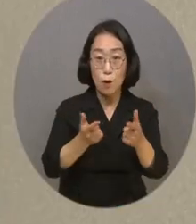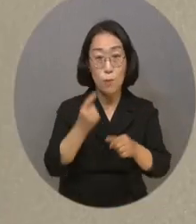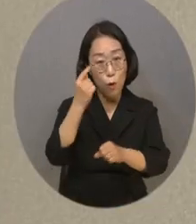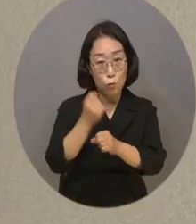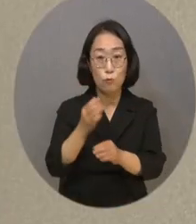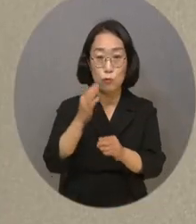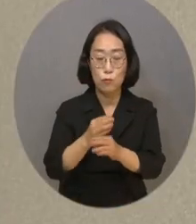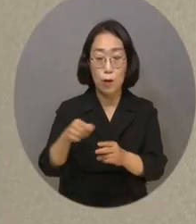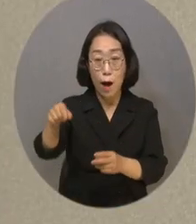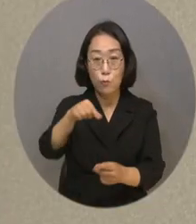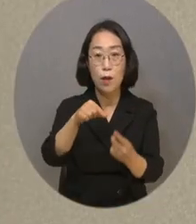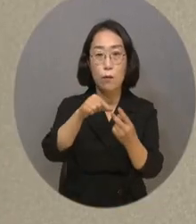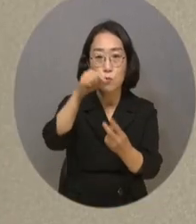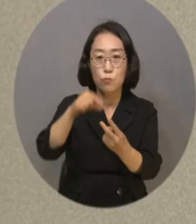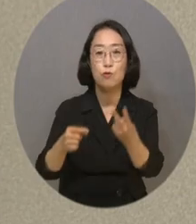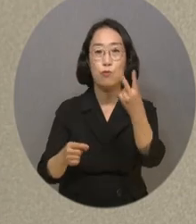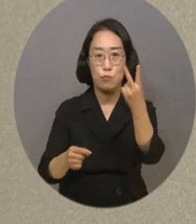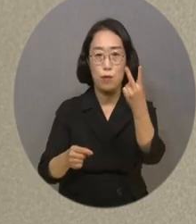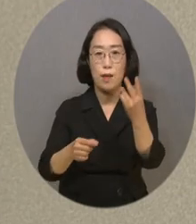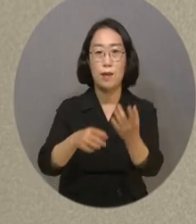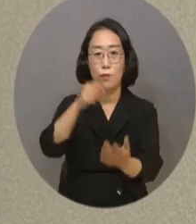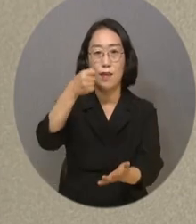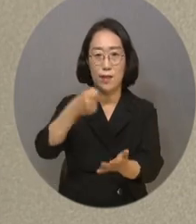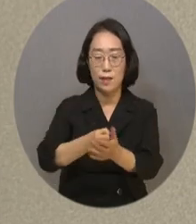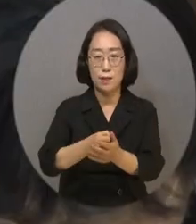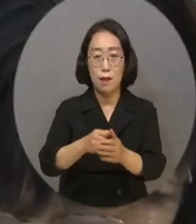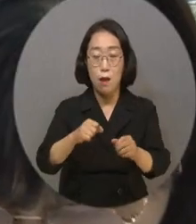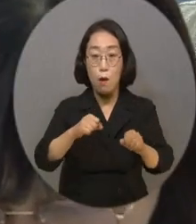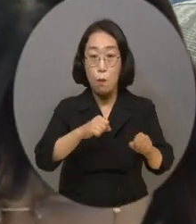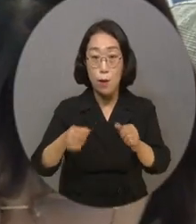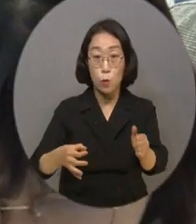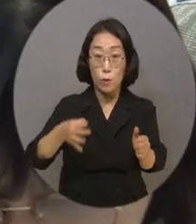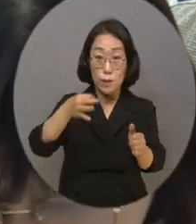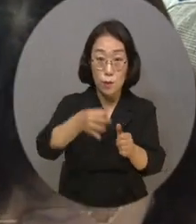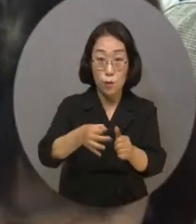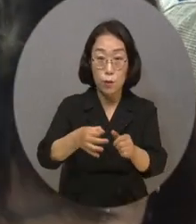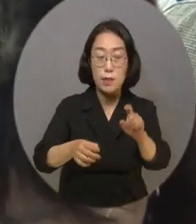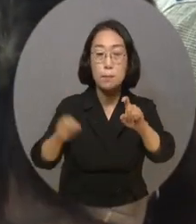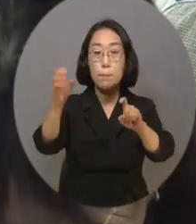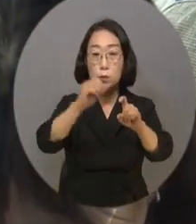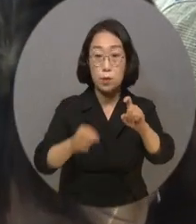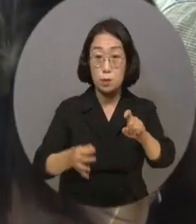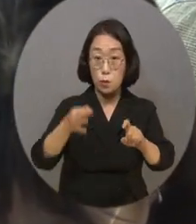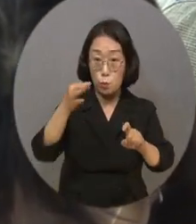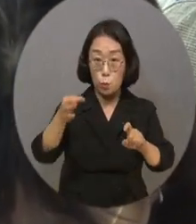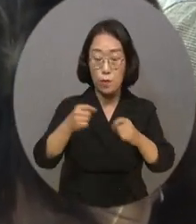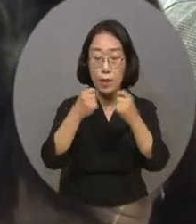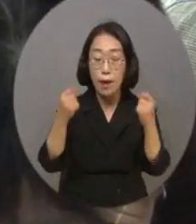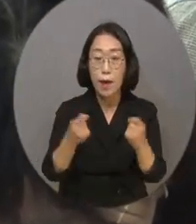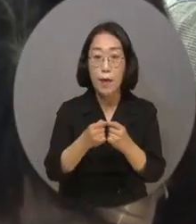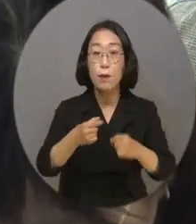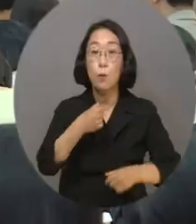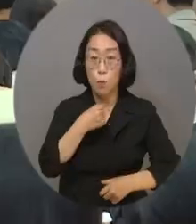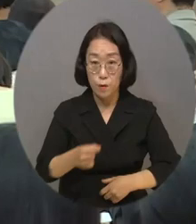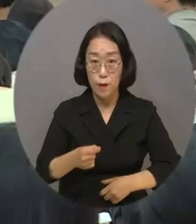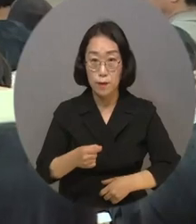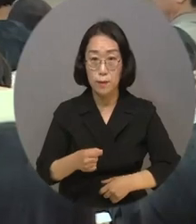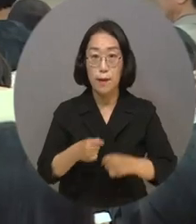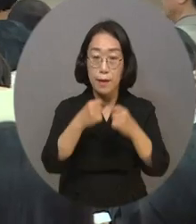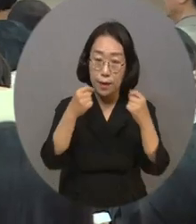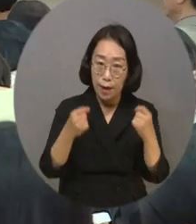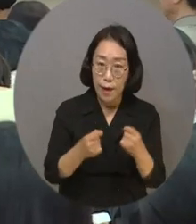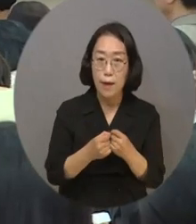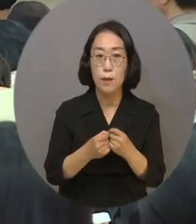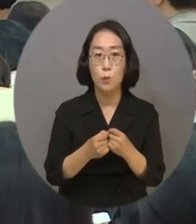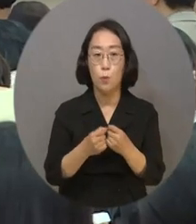두 가지 모델이 제시됐습니다. 활동지원급여의 10%를 각자 필요에 맞는 공공 또는 민간 서비스 구매에